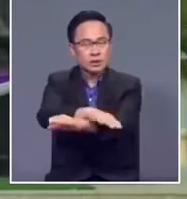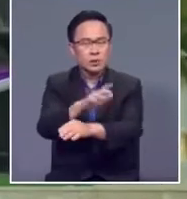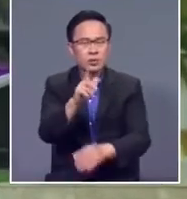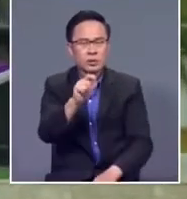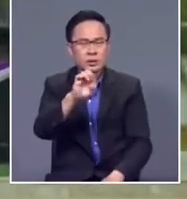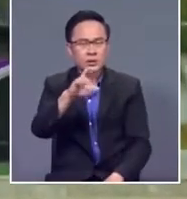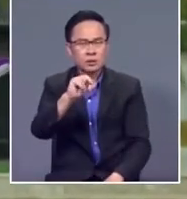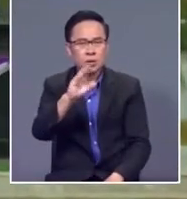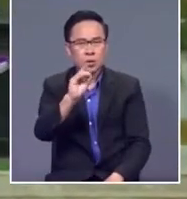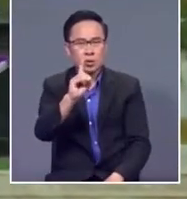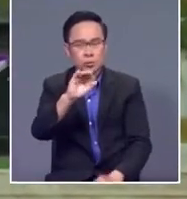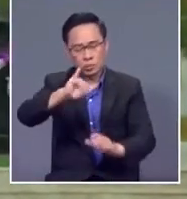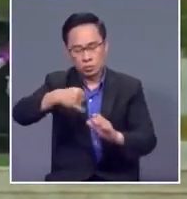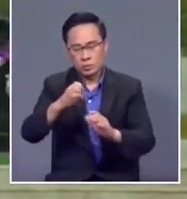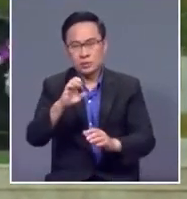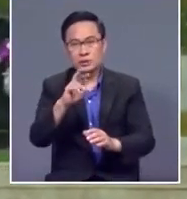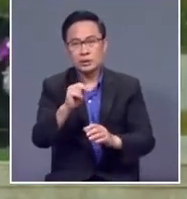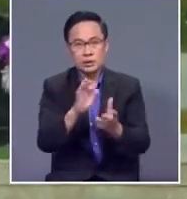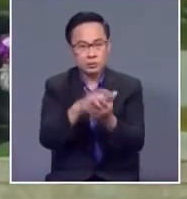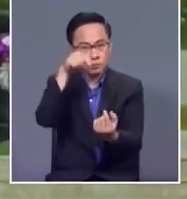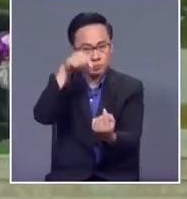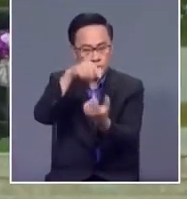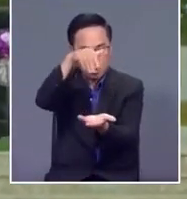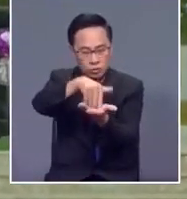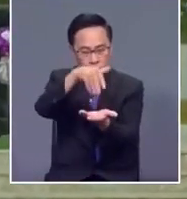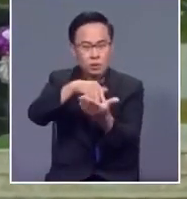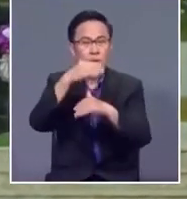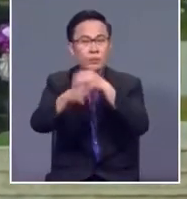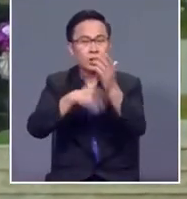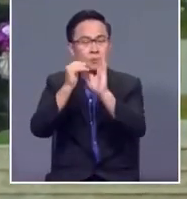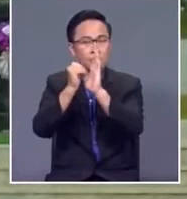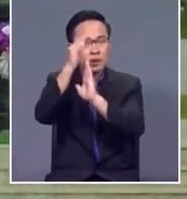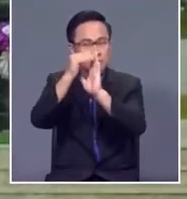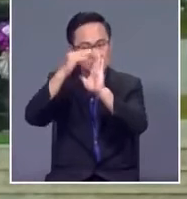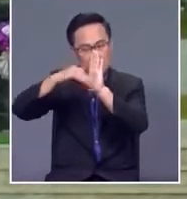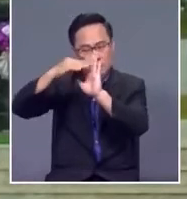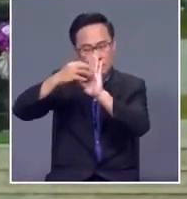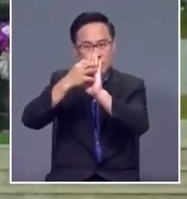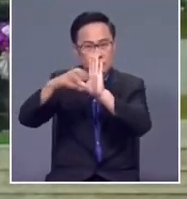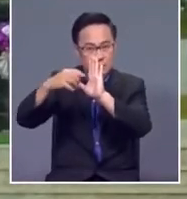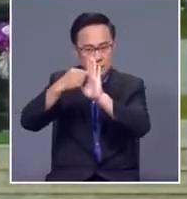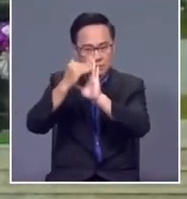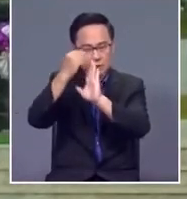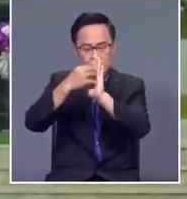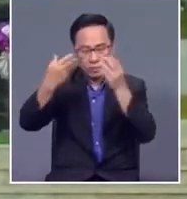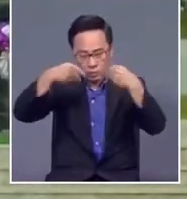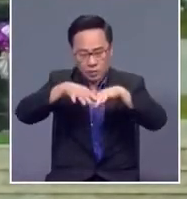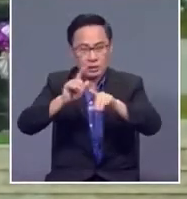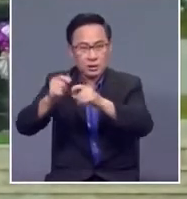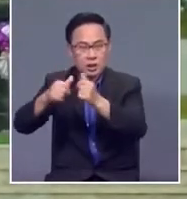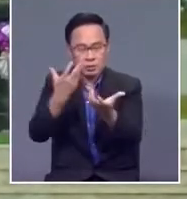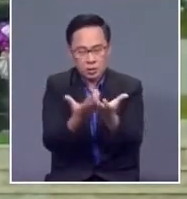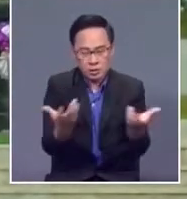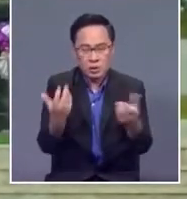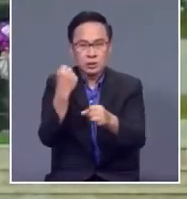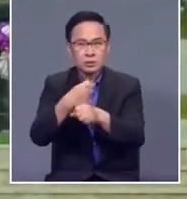ว่ามีที่ตั้งที่เหมาะสมในการเป็นศูนย์กลางพัฒนาของพื้นที่ภาคเหนือตอนล่างทั้งจุดเชื่อมโยงทุกภูมิภาคมีแหล่งผลิตสินค้าเกษตรที่ส